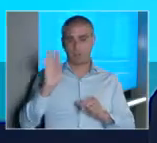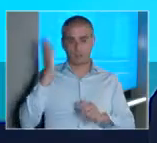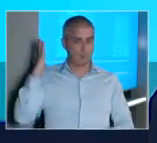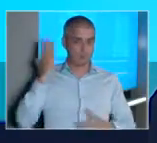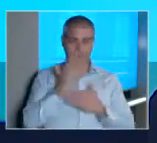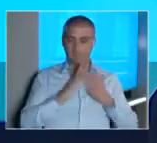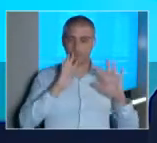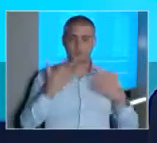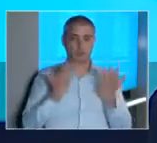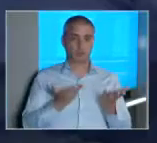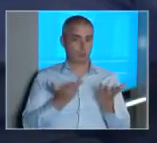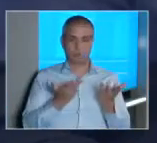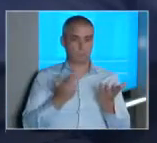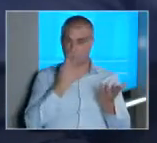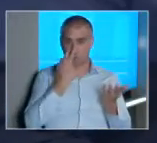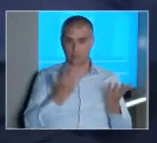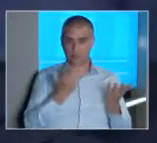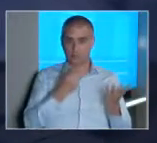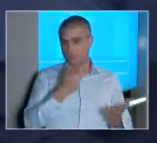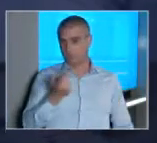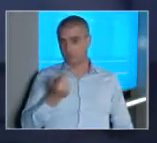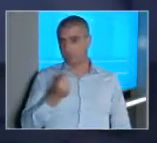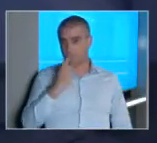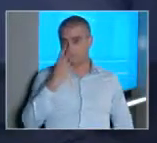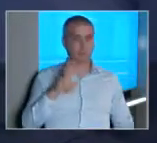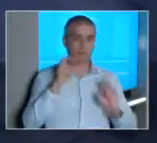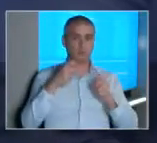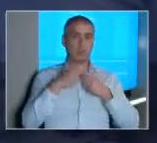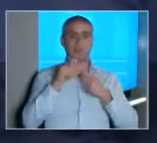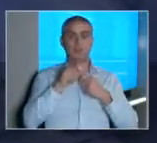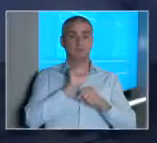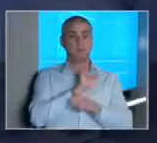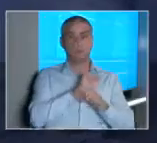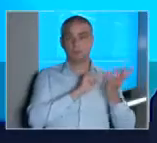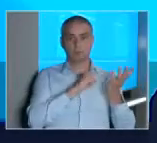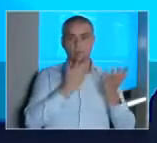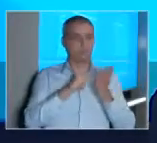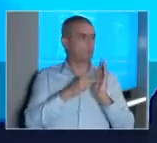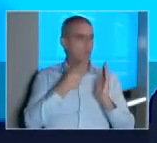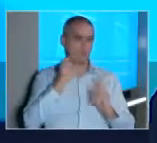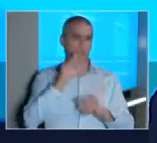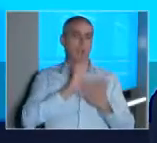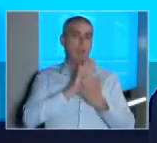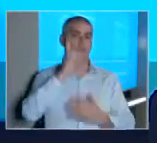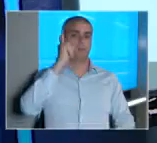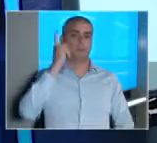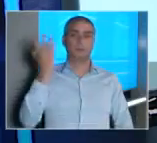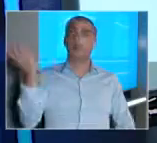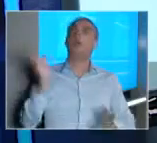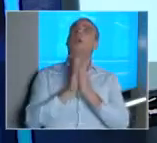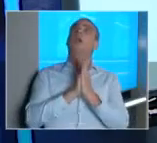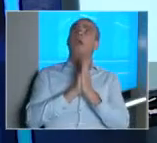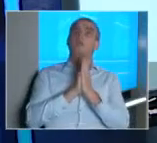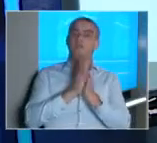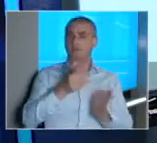חצי מהעשור הזה. הסכנה חלפה. ולא נראה שיש לו עוד הזדמנויות ככה שחבר כנסת באופוזיציה אין לו תוכנית. למה הוא אמר שהוא בא ל-15 שנה? כן, הלוואי.